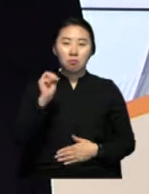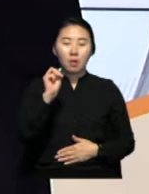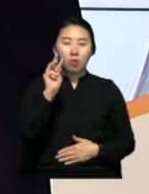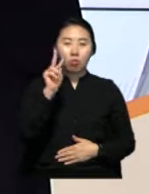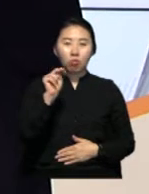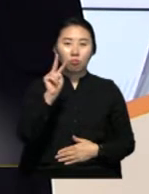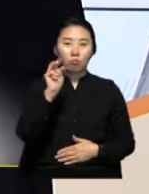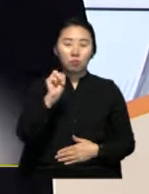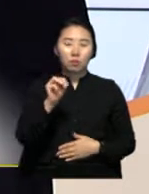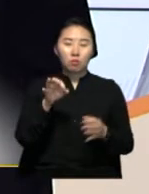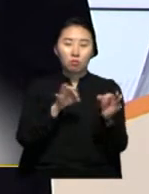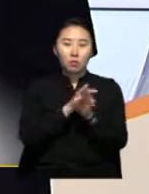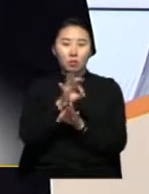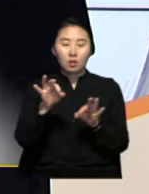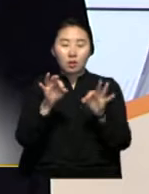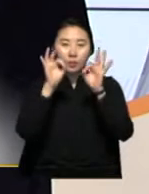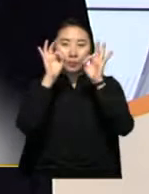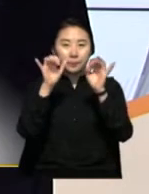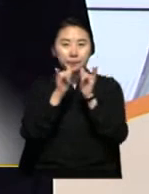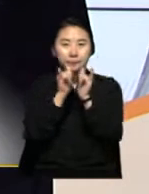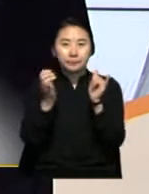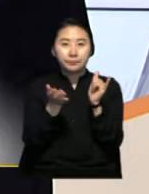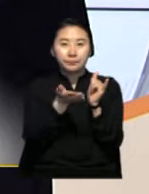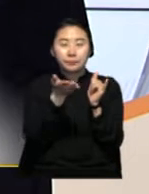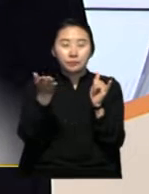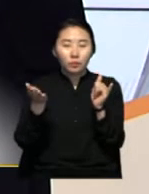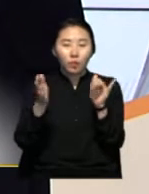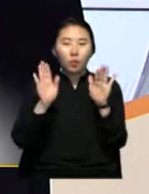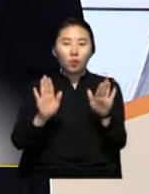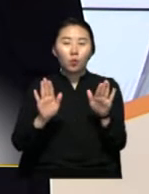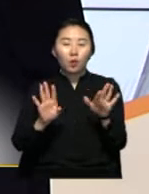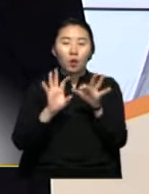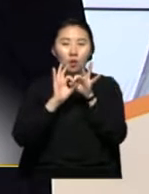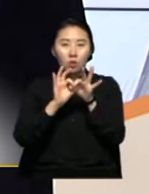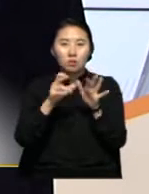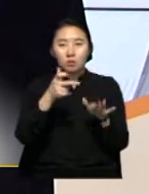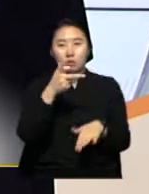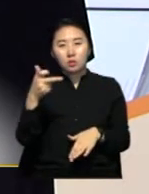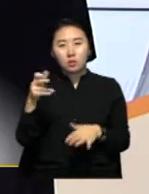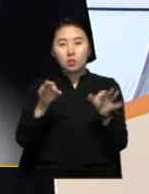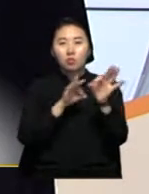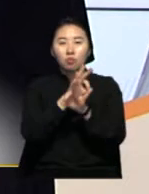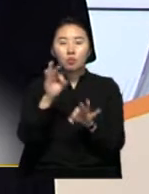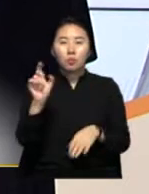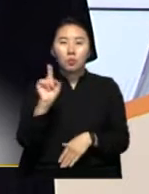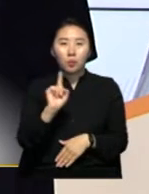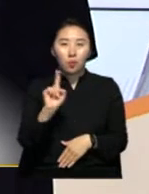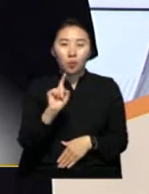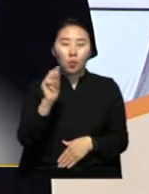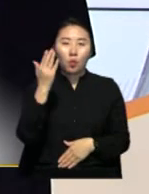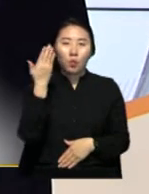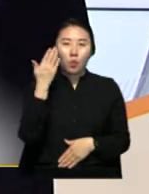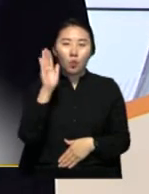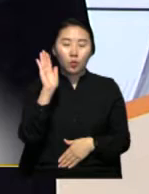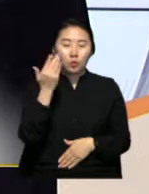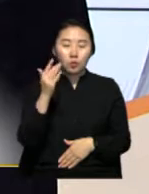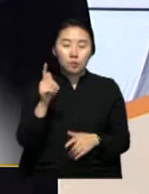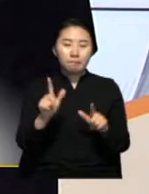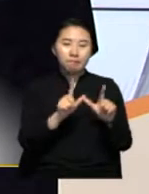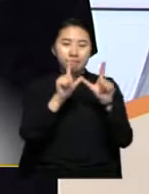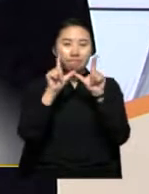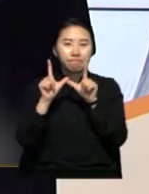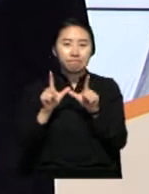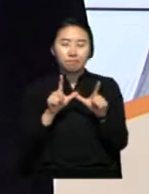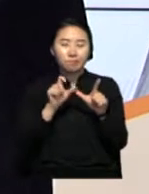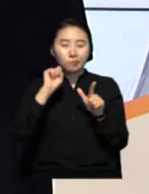맨투맨 경제입니다. 시청자분들은 올해 경제 분야에서 가장 관심을 갖고 계신 분야는 무엇입니까? 최근 팍팍해진 살림살이